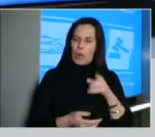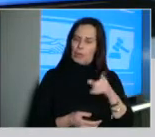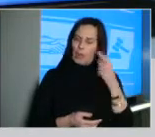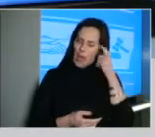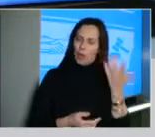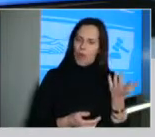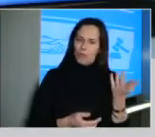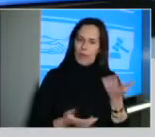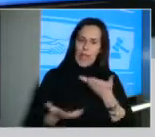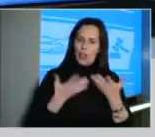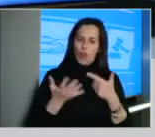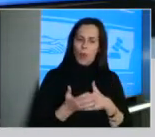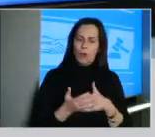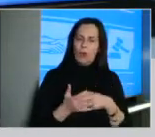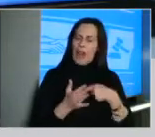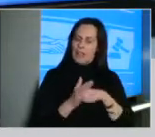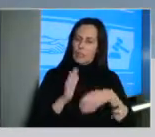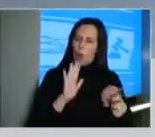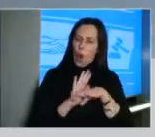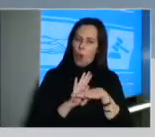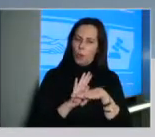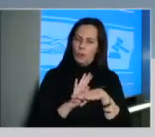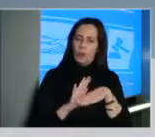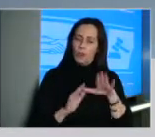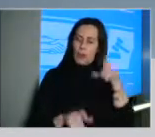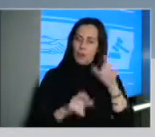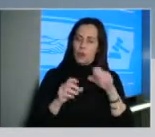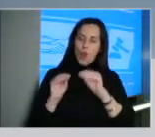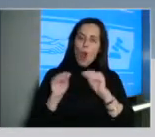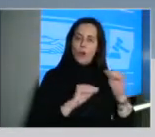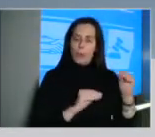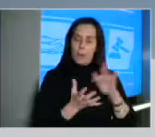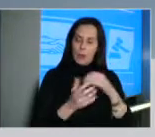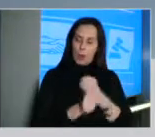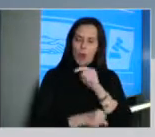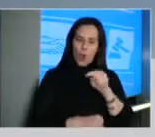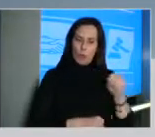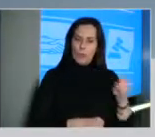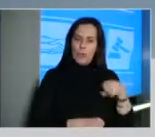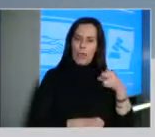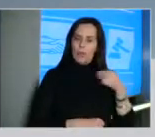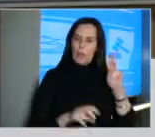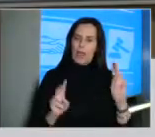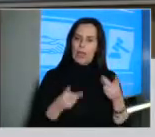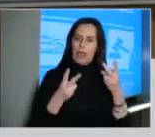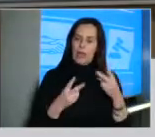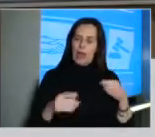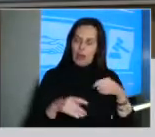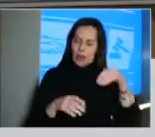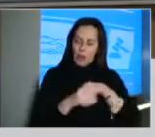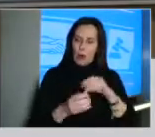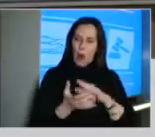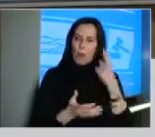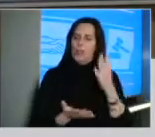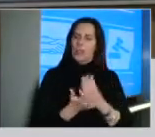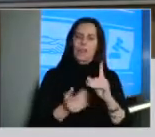איכשהו לתקן את החוק בצורה כזאת שגם אנשים שעוברים בין הרבה מאוד פנסיות, יהיה להם יותר קל לאגד את הכסף שלהם,